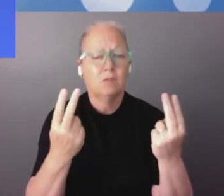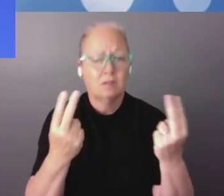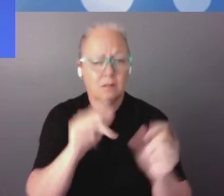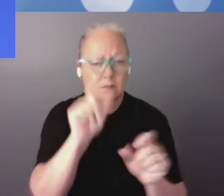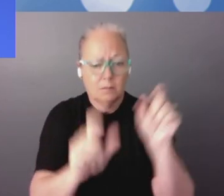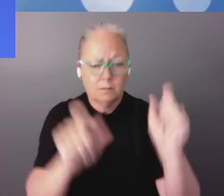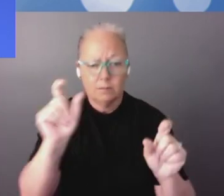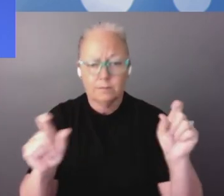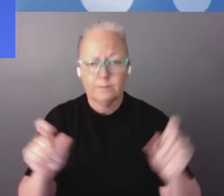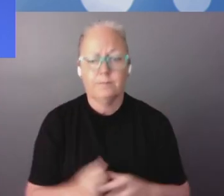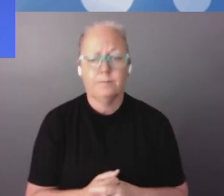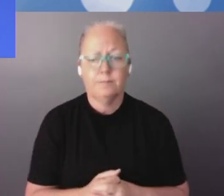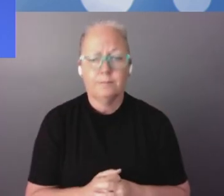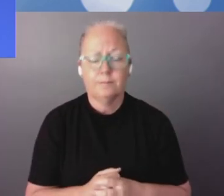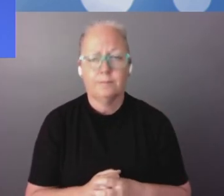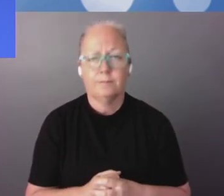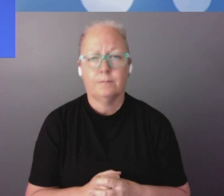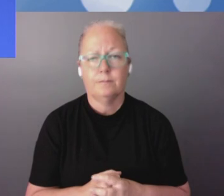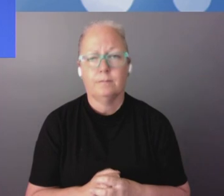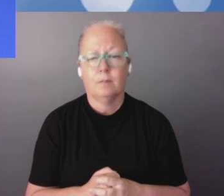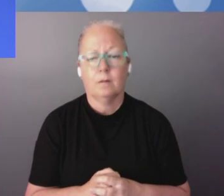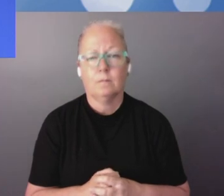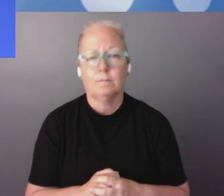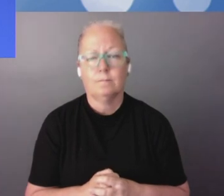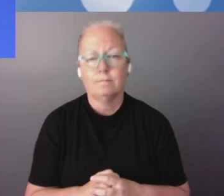давно в виртуальном и реальном мире